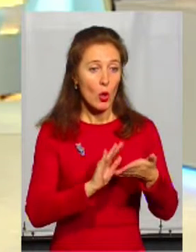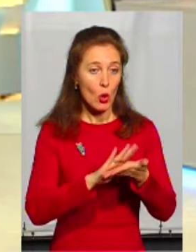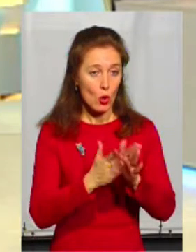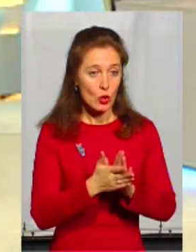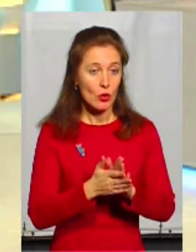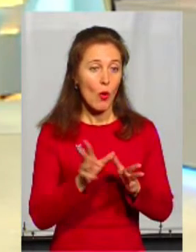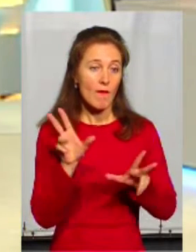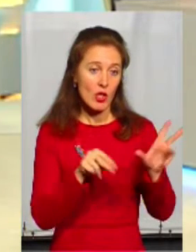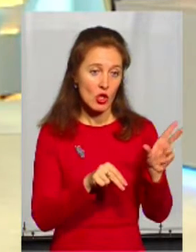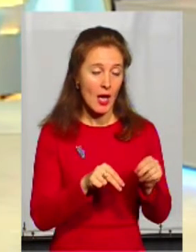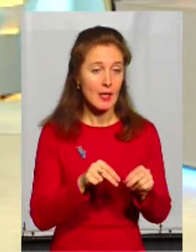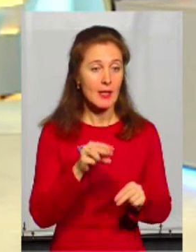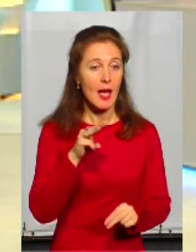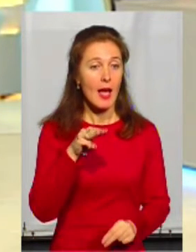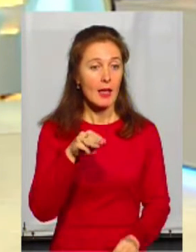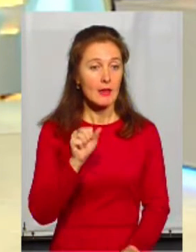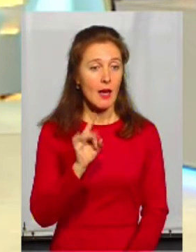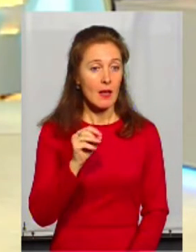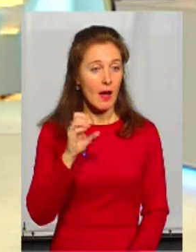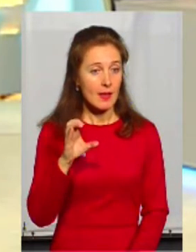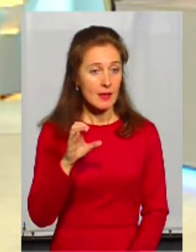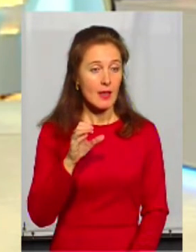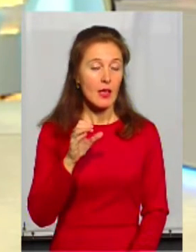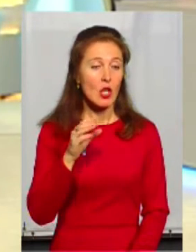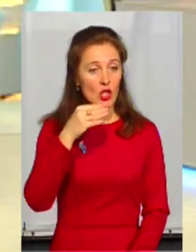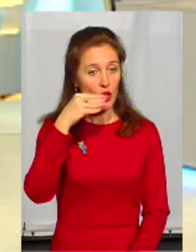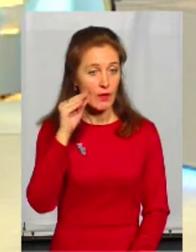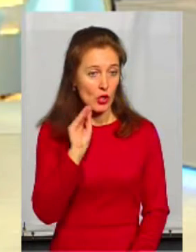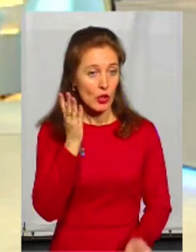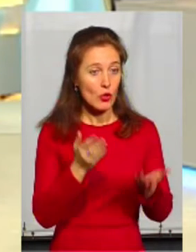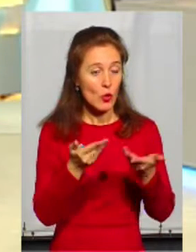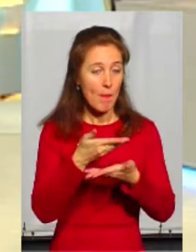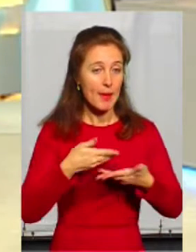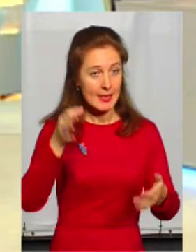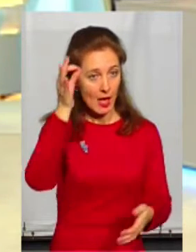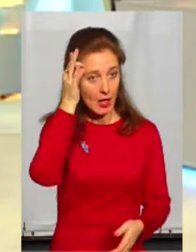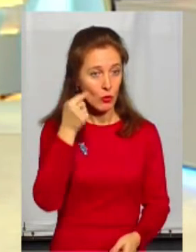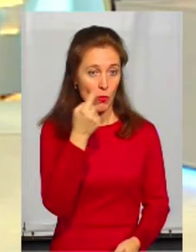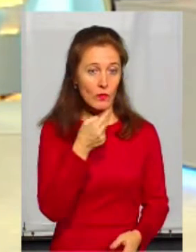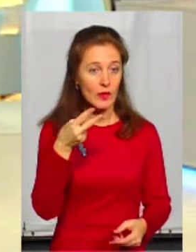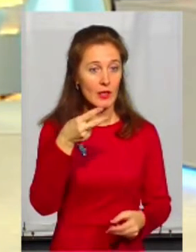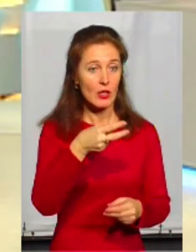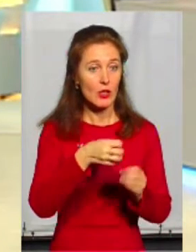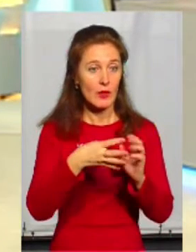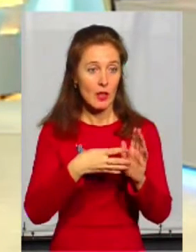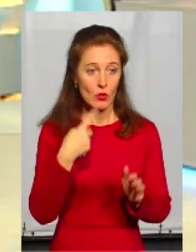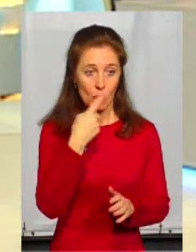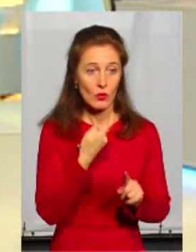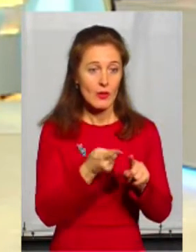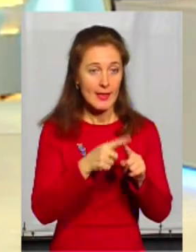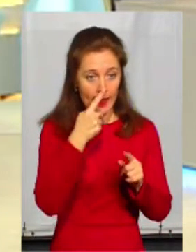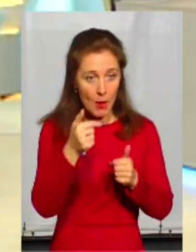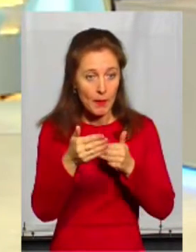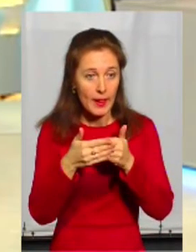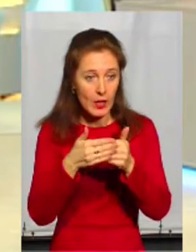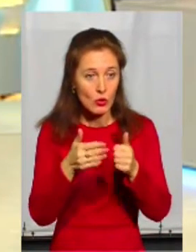Шевченко. Якщо ми тепер візьмемо до уваги мову 2019 року, то ця мова нас наближує до